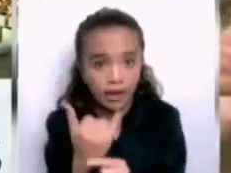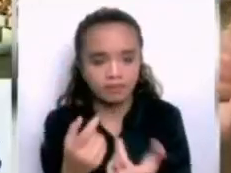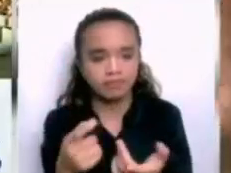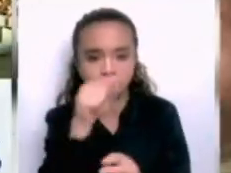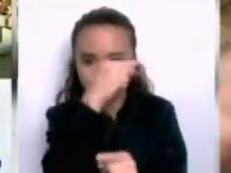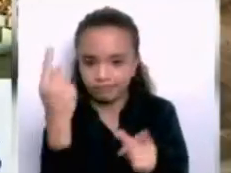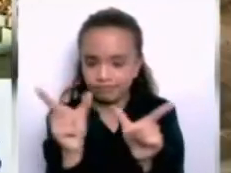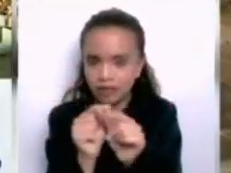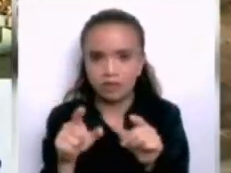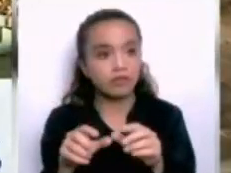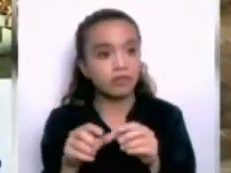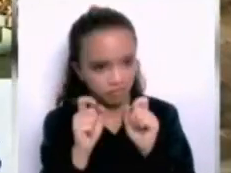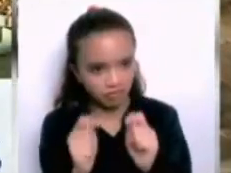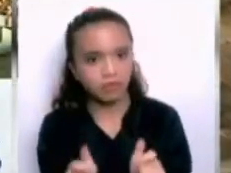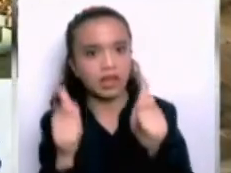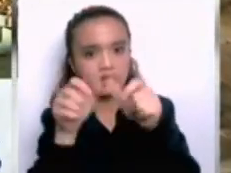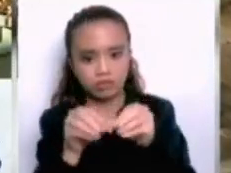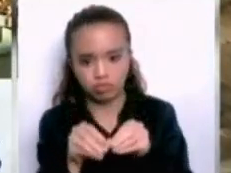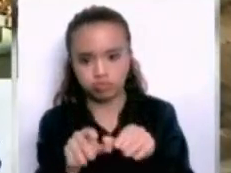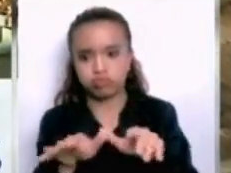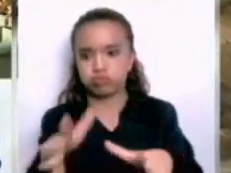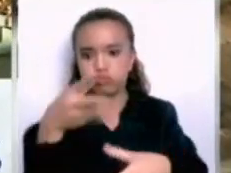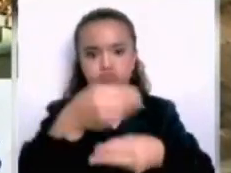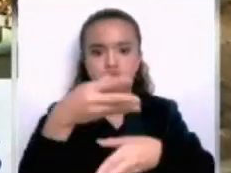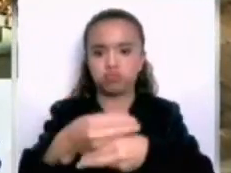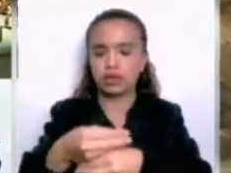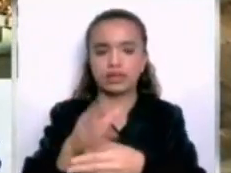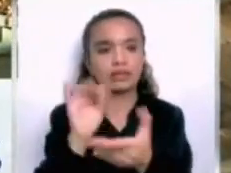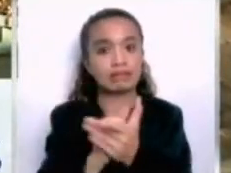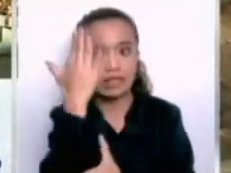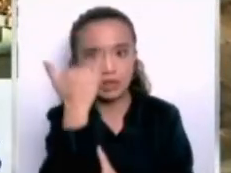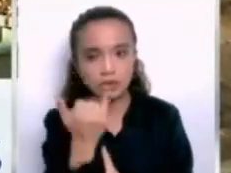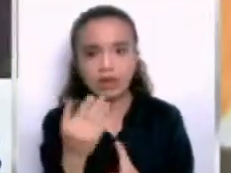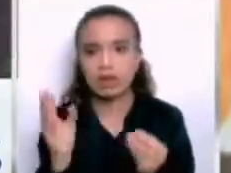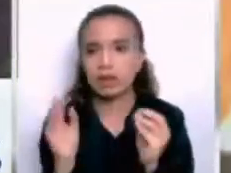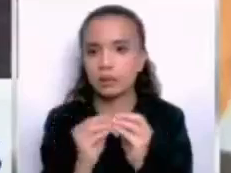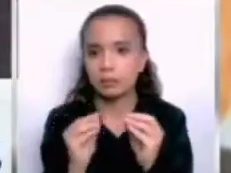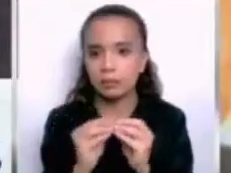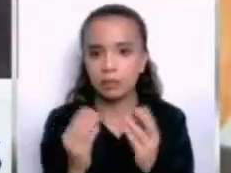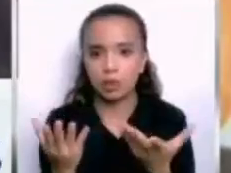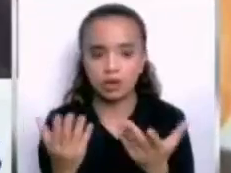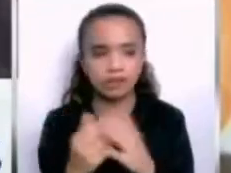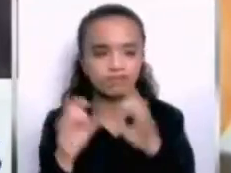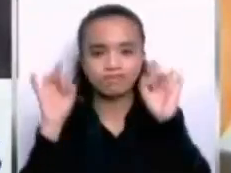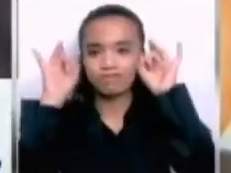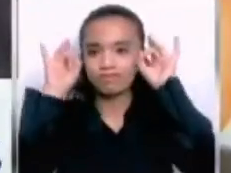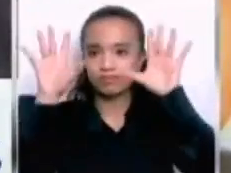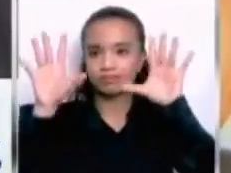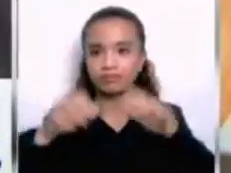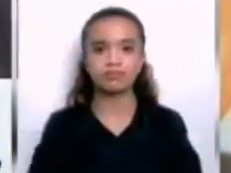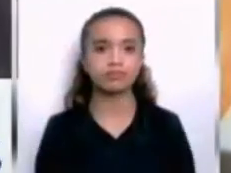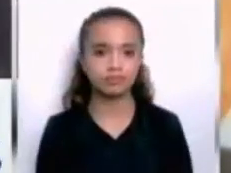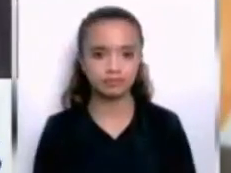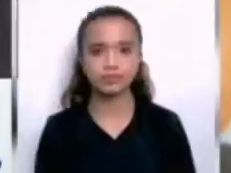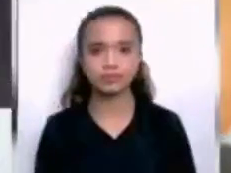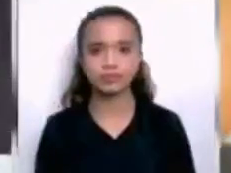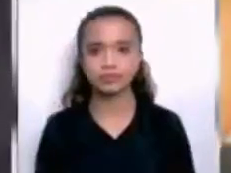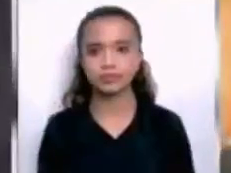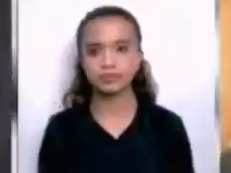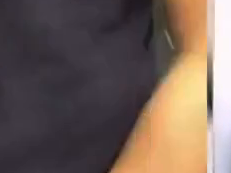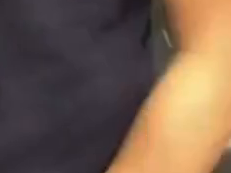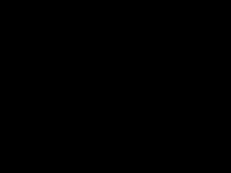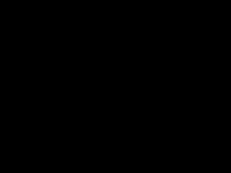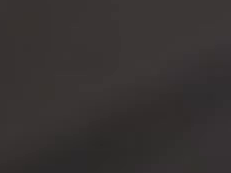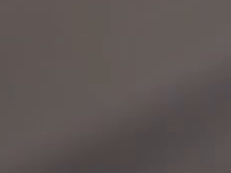nilang mag-multiply kaya lalong mas mataas yung ano yung risk June venas nakatutok 24